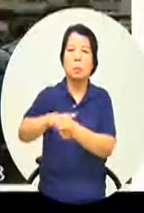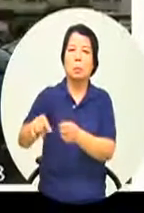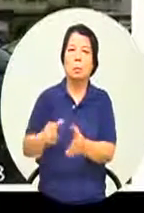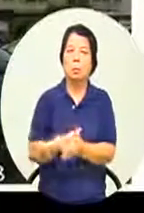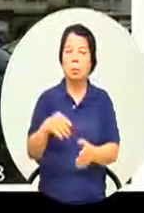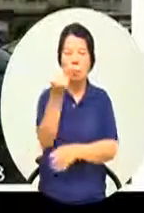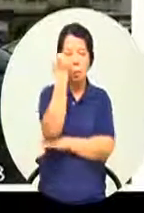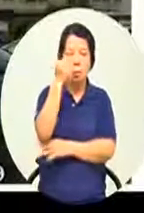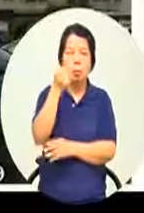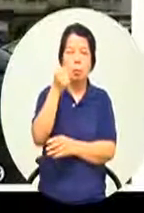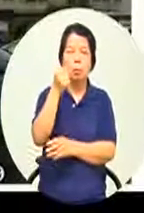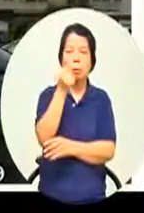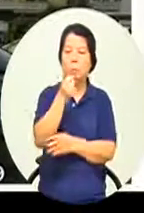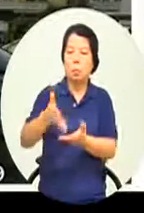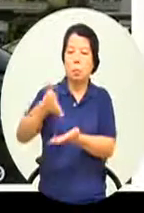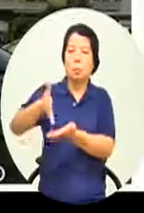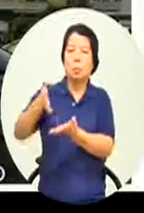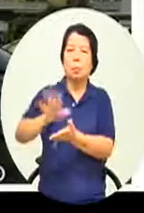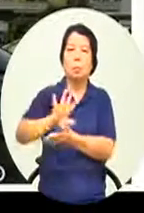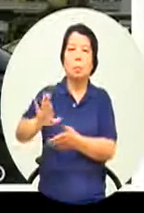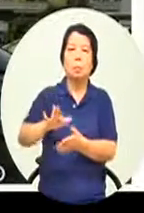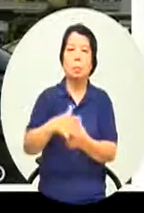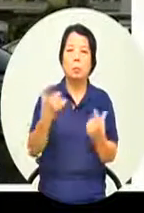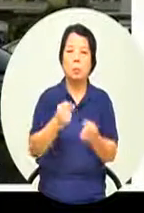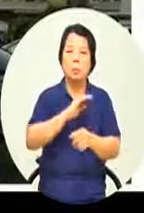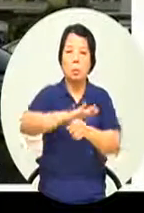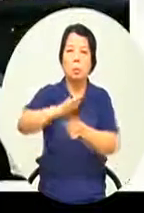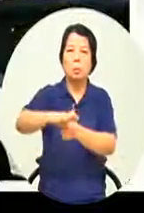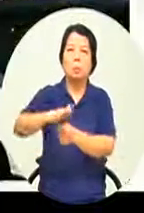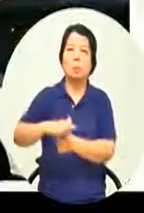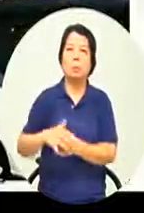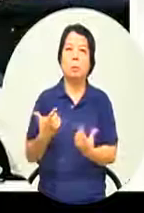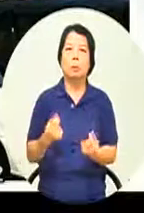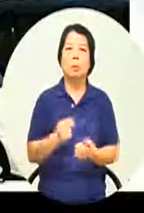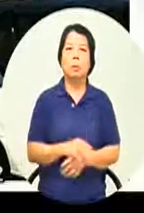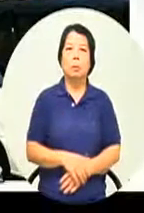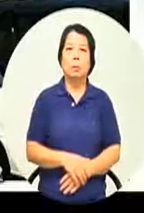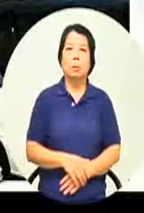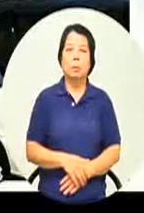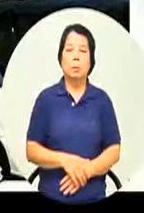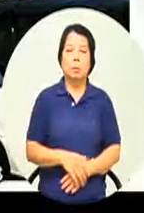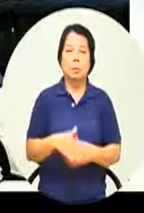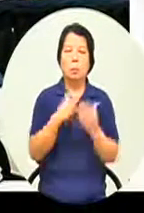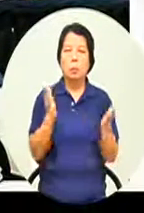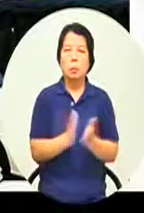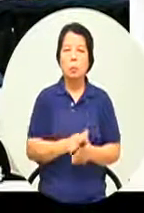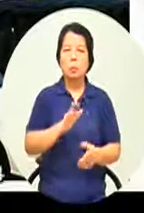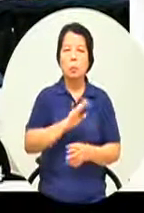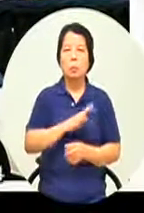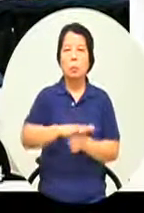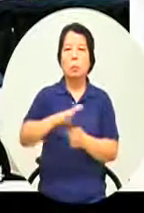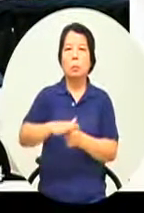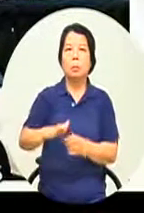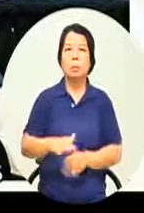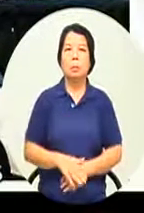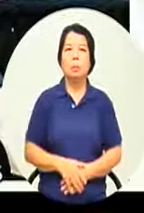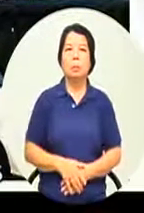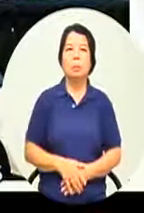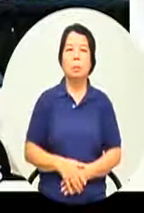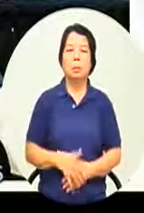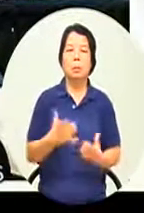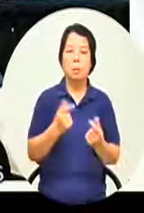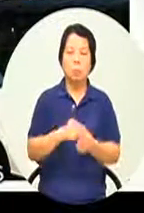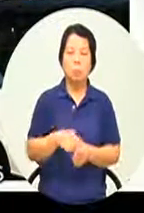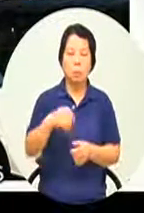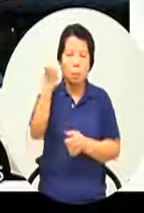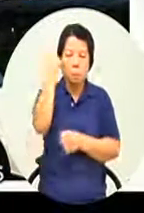住宅区哈，这样从这个角度看也是满满的。整个都满，你看看到的同一个时间，在